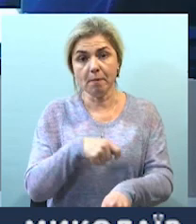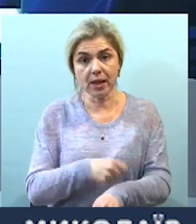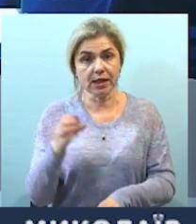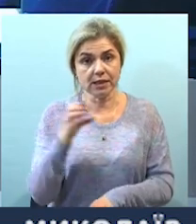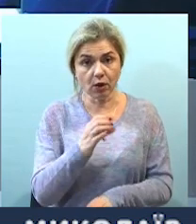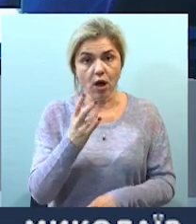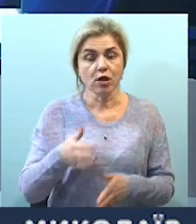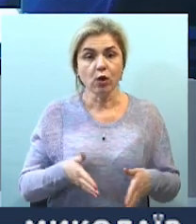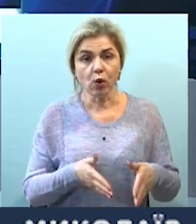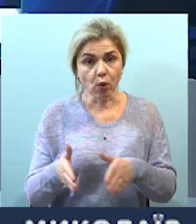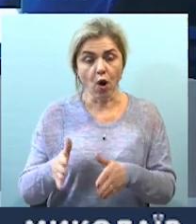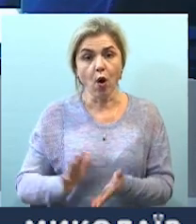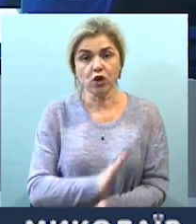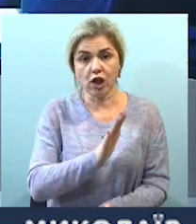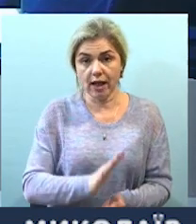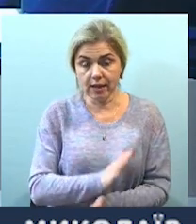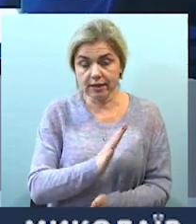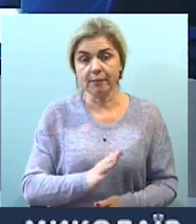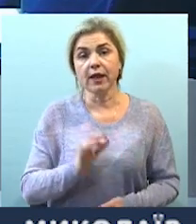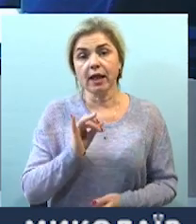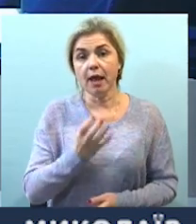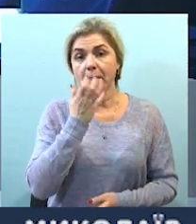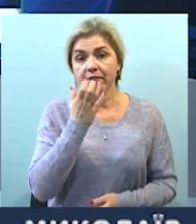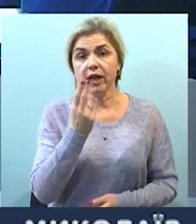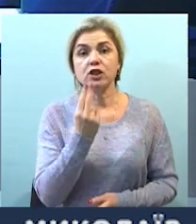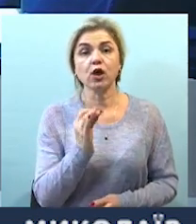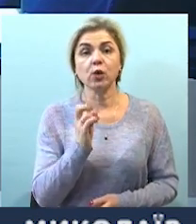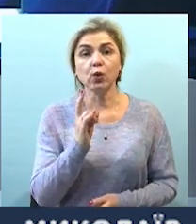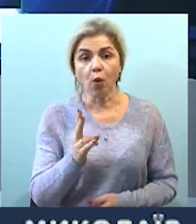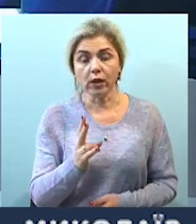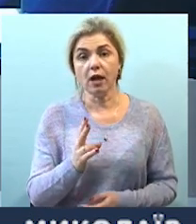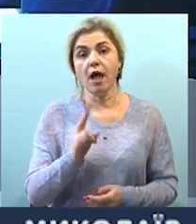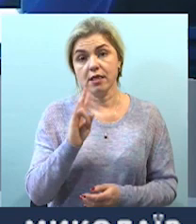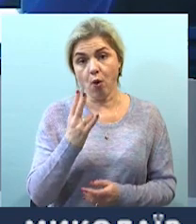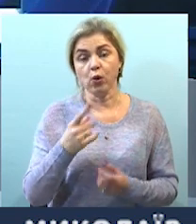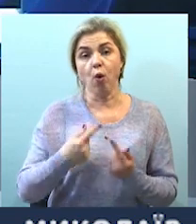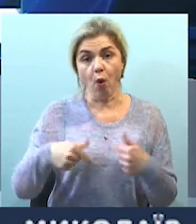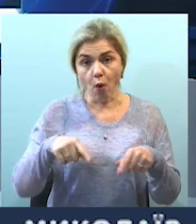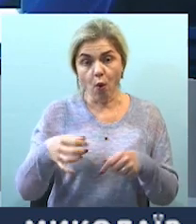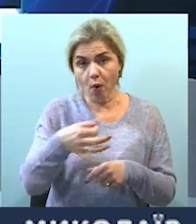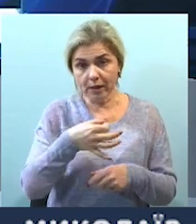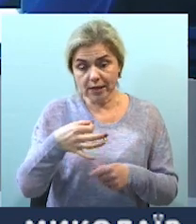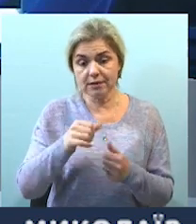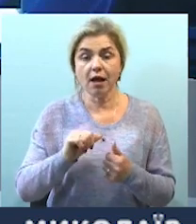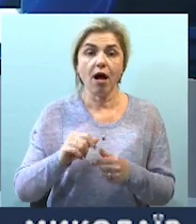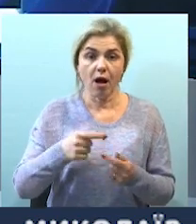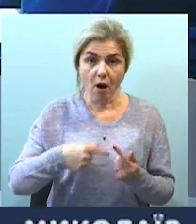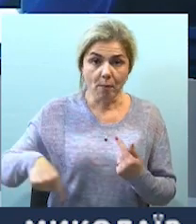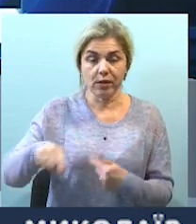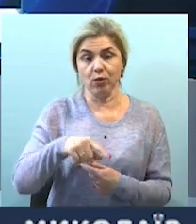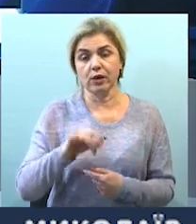на дорогах ожеледиться. Проте південний циклон Миколаївську область омине. Ситуацію щодо погодних умов у